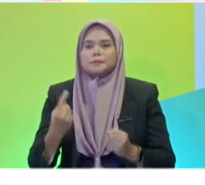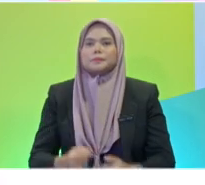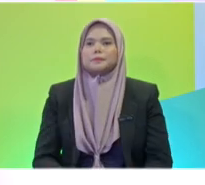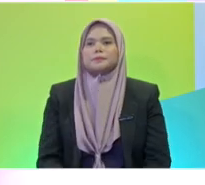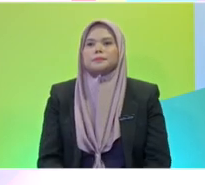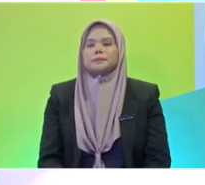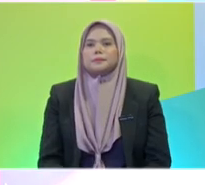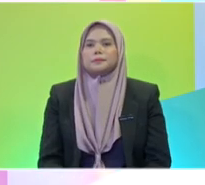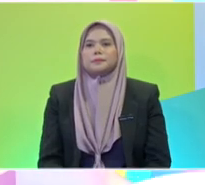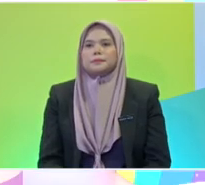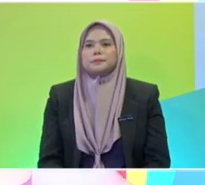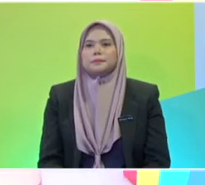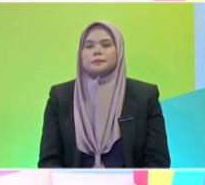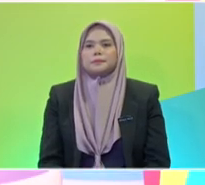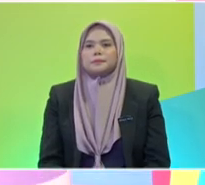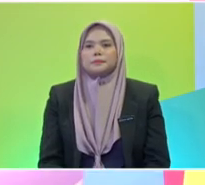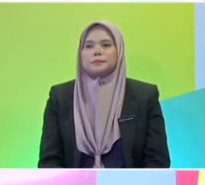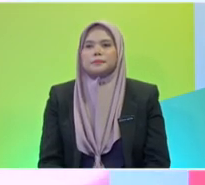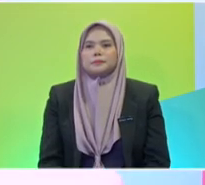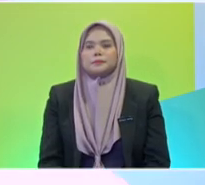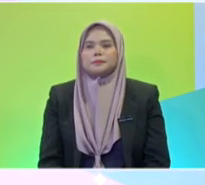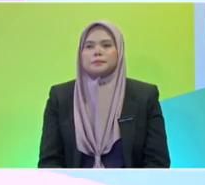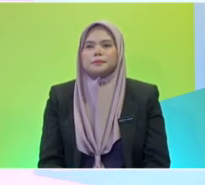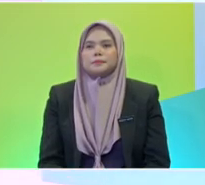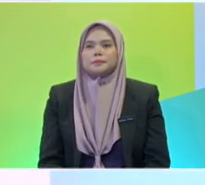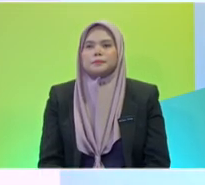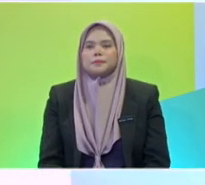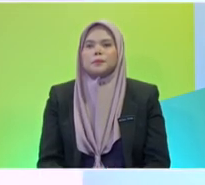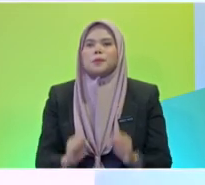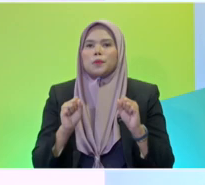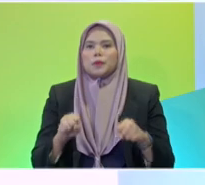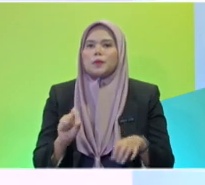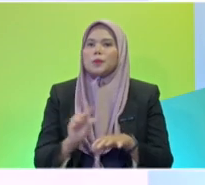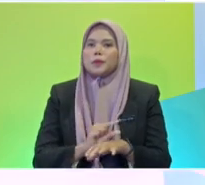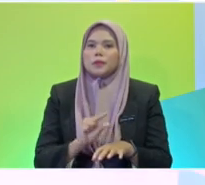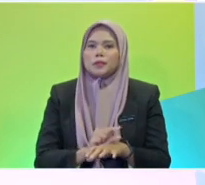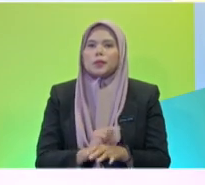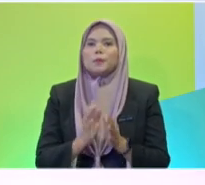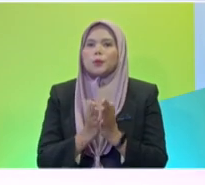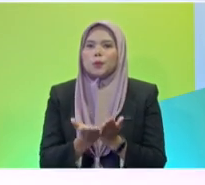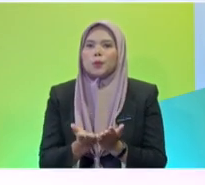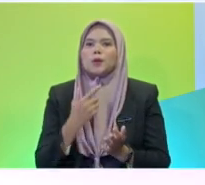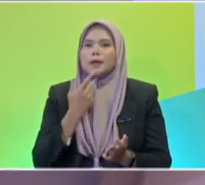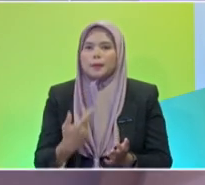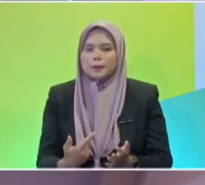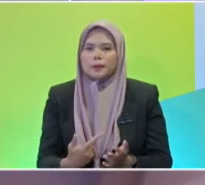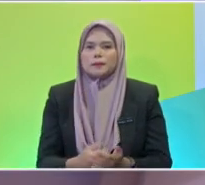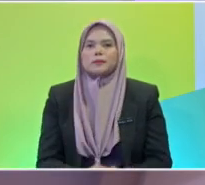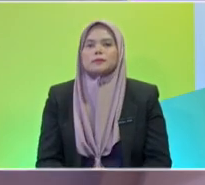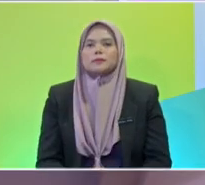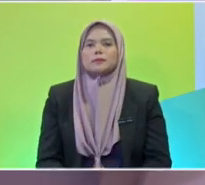harinya beli buku satu jimat boleh guna 2 bulan atau 3 bulan Jadi duit lebih Han berbelanja